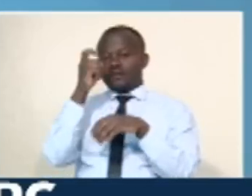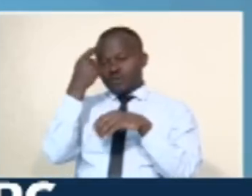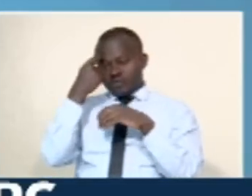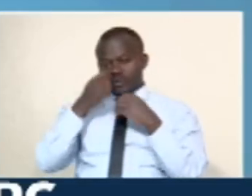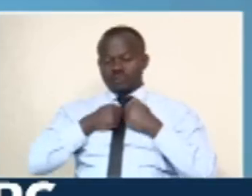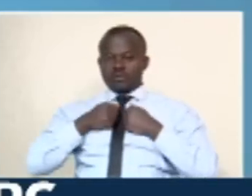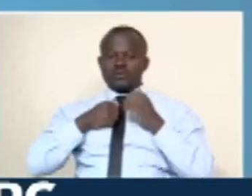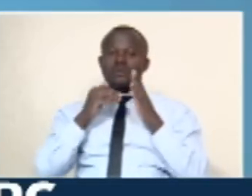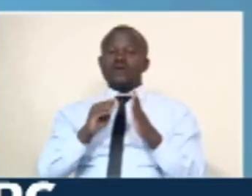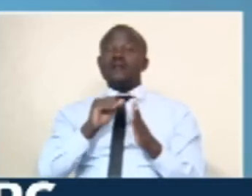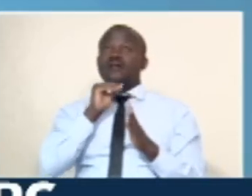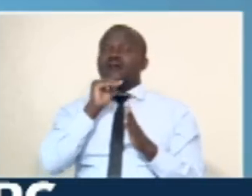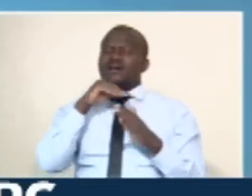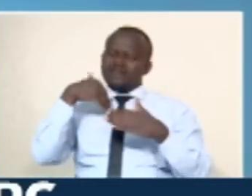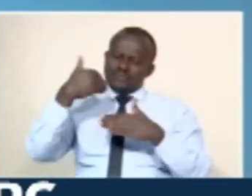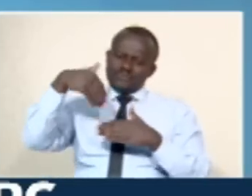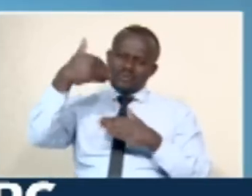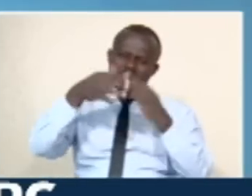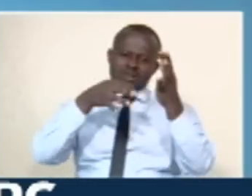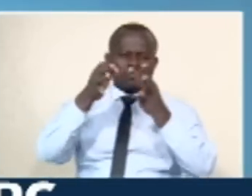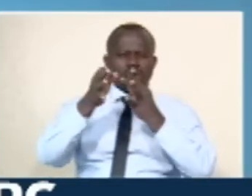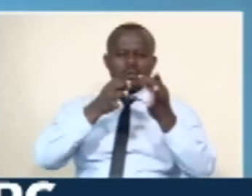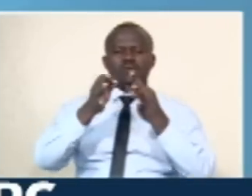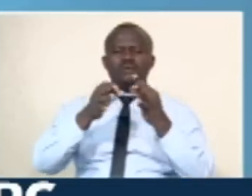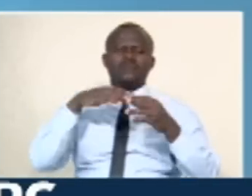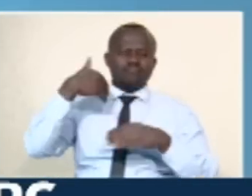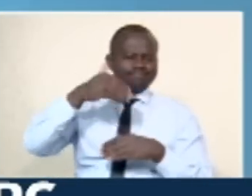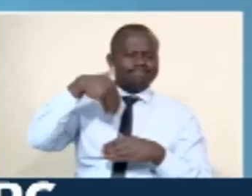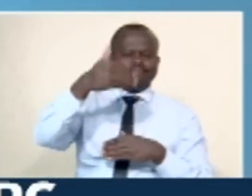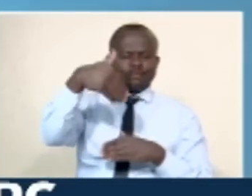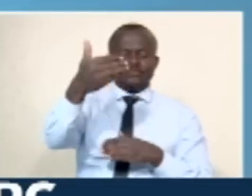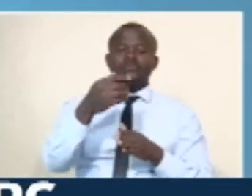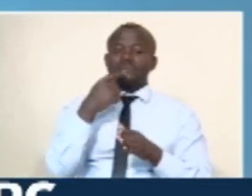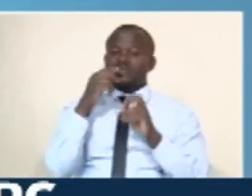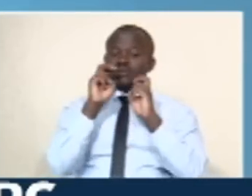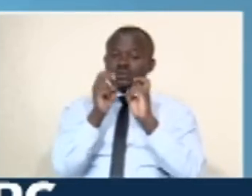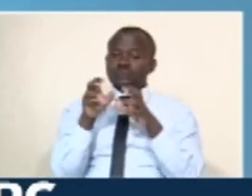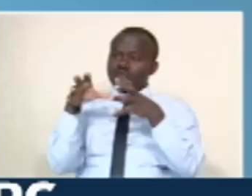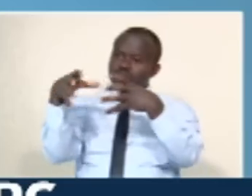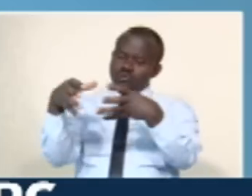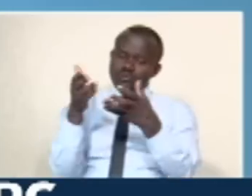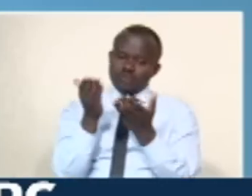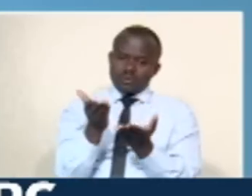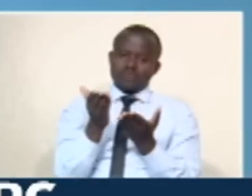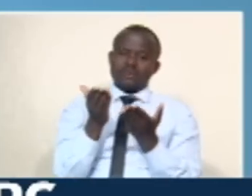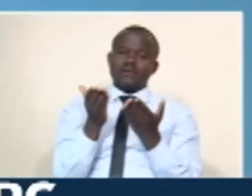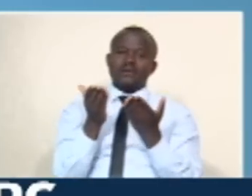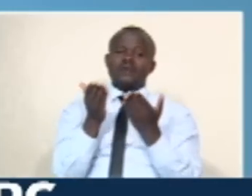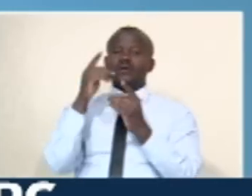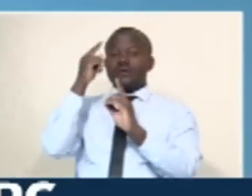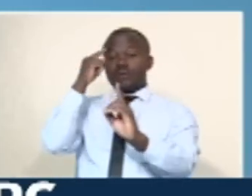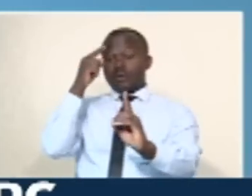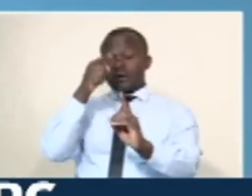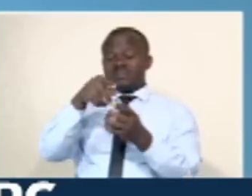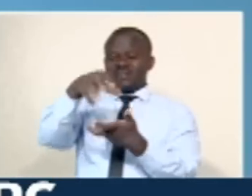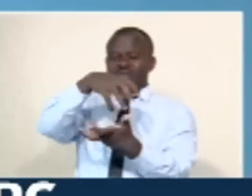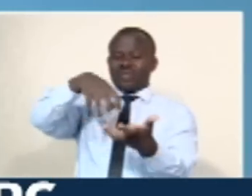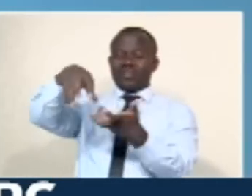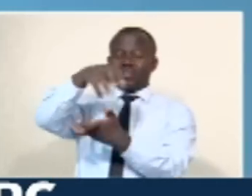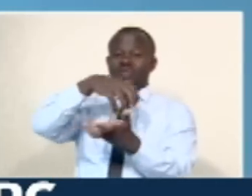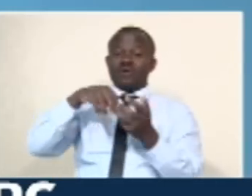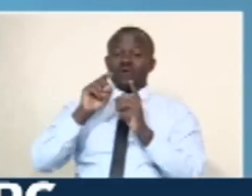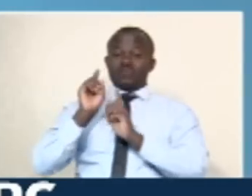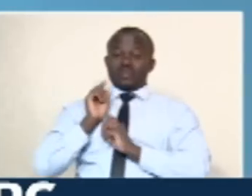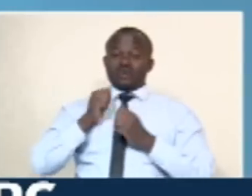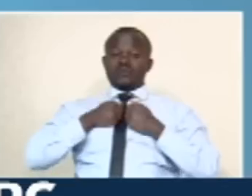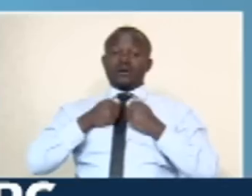Rwanda itavuze iti nyaboneka ibi n'ibi n'ibi uyu mutwe uyu n'uyu uragamije guhungabanya umutekano w'u Rwanda